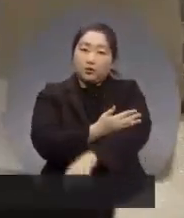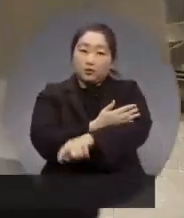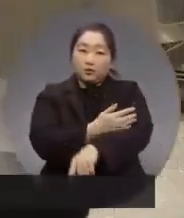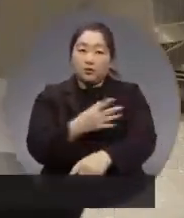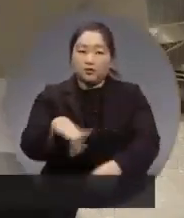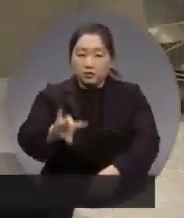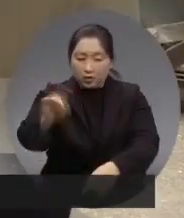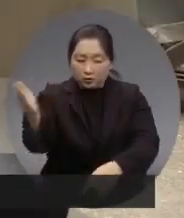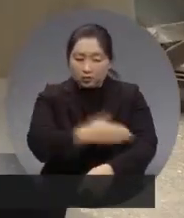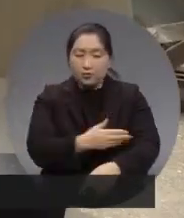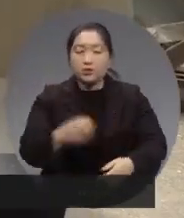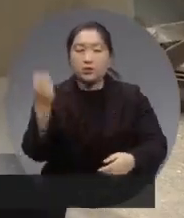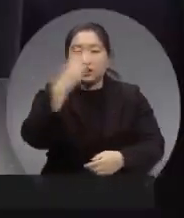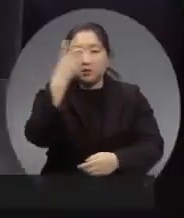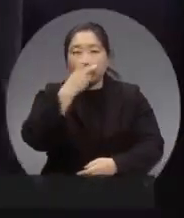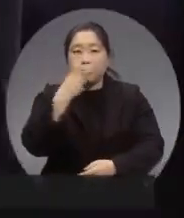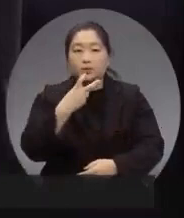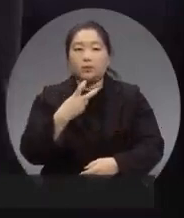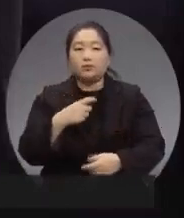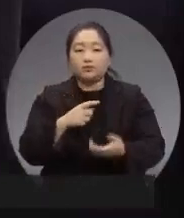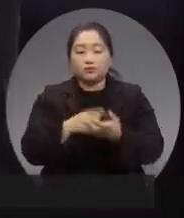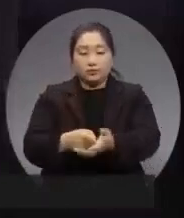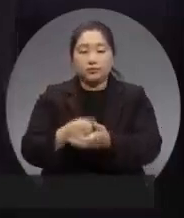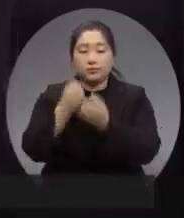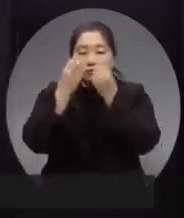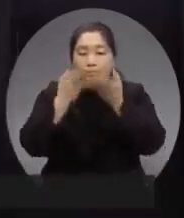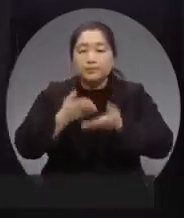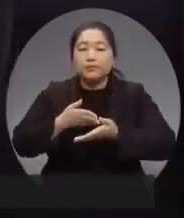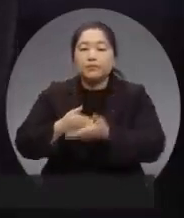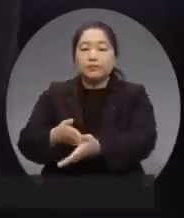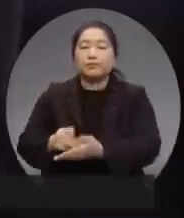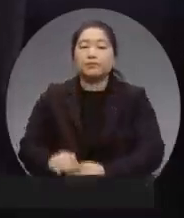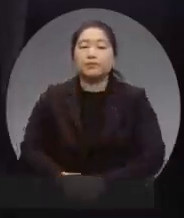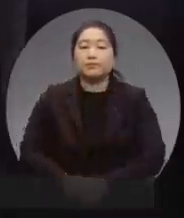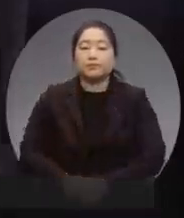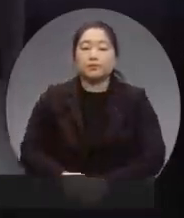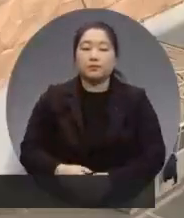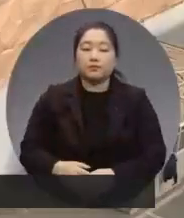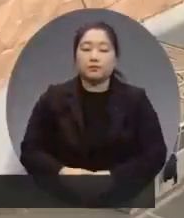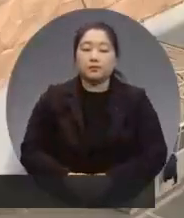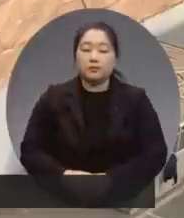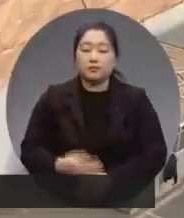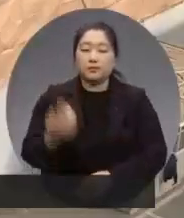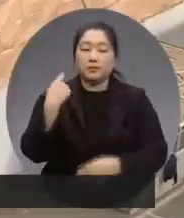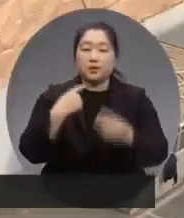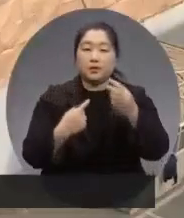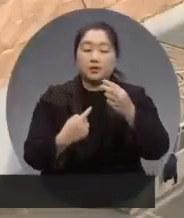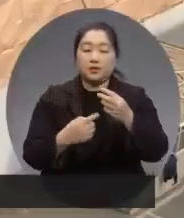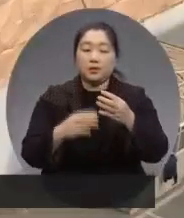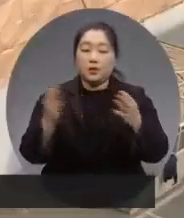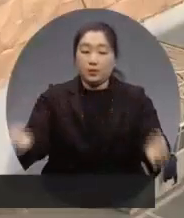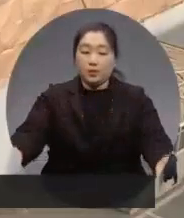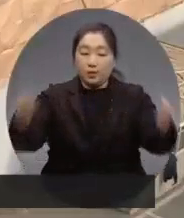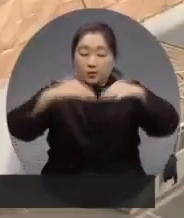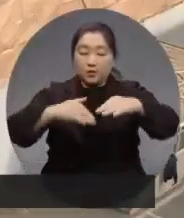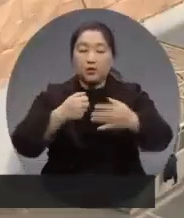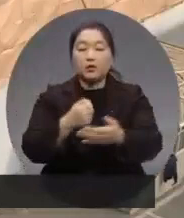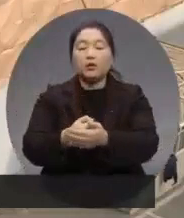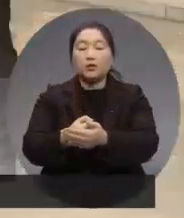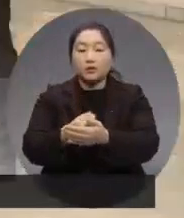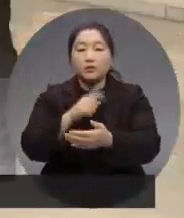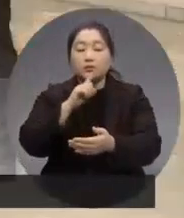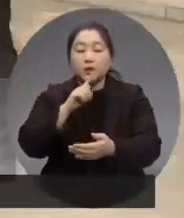원점 재검토해야 한다는 주장도 새롭게 내놨습니다. 지난 1일 청주시가 시청 본관 철거를